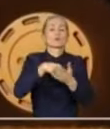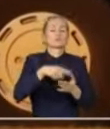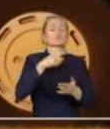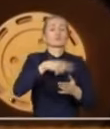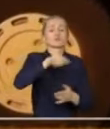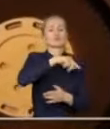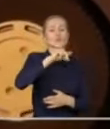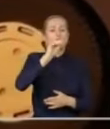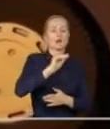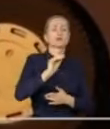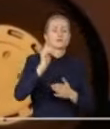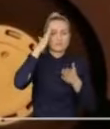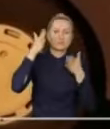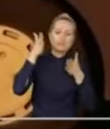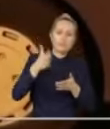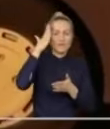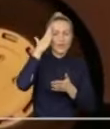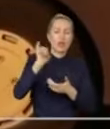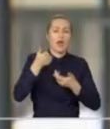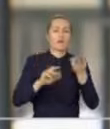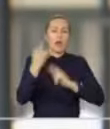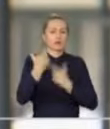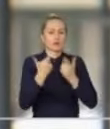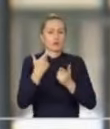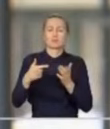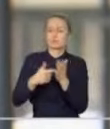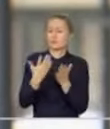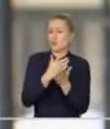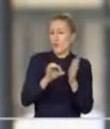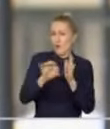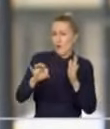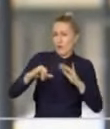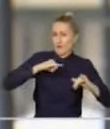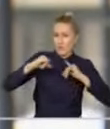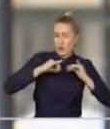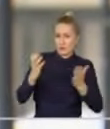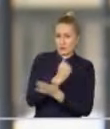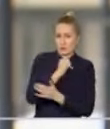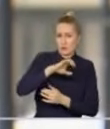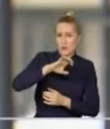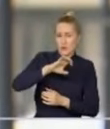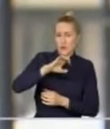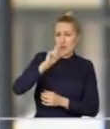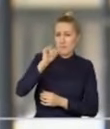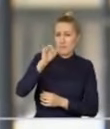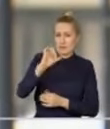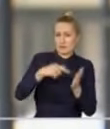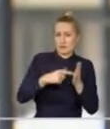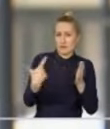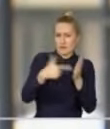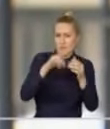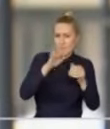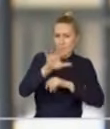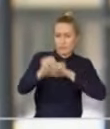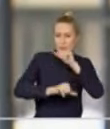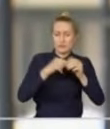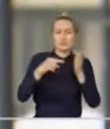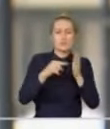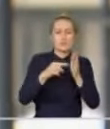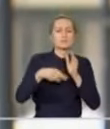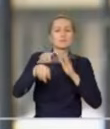Unia Europejska zajęła stanowisko niewątpliwie od przejęcia władzy przez Prawo i Sprawiedliwość, czyli od 2015 roku